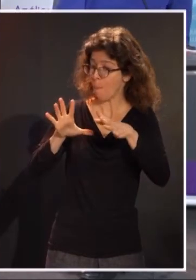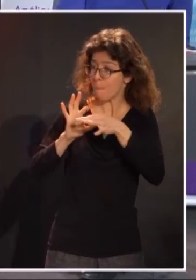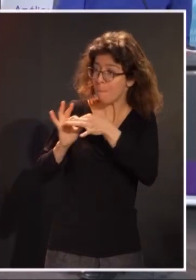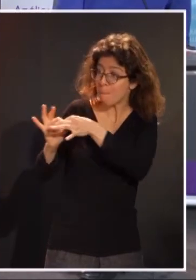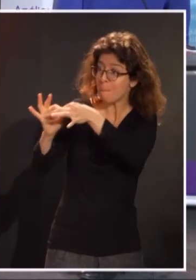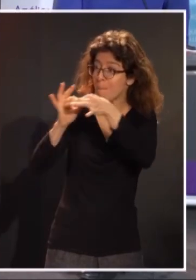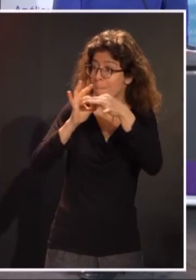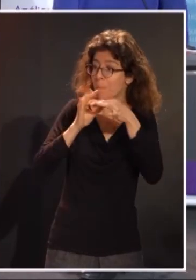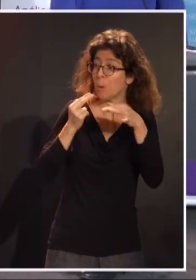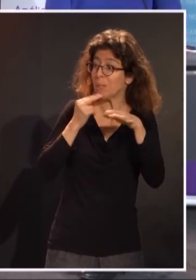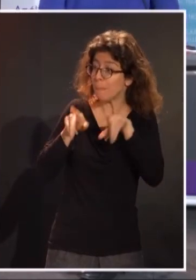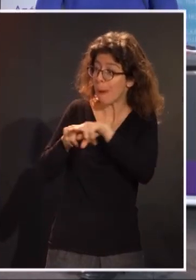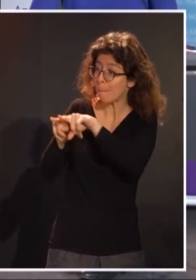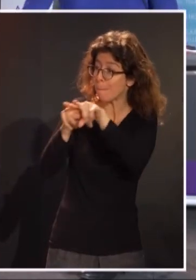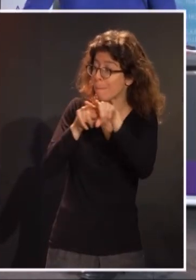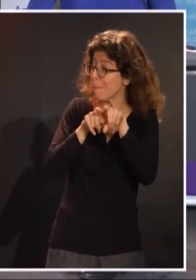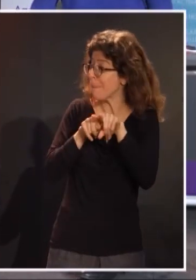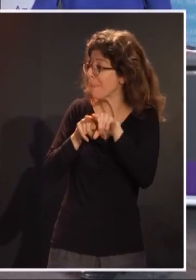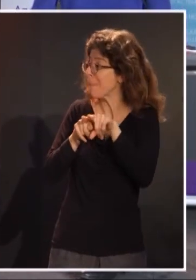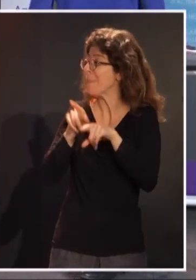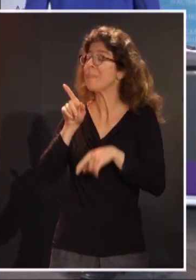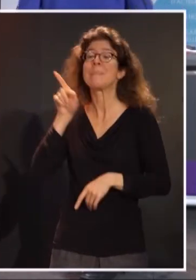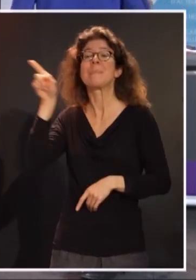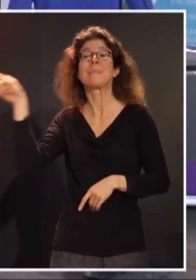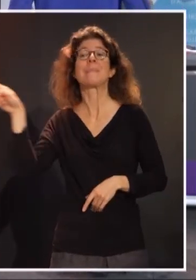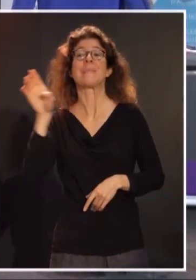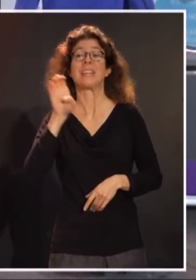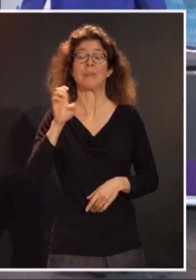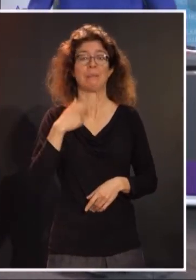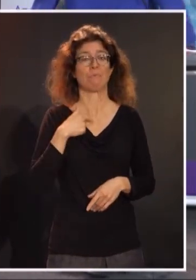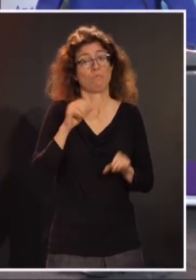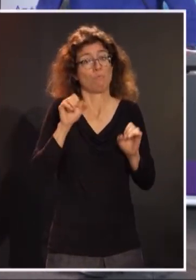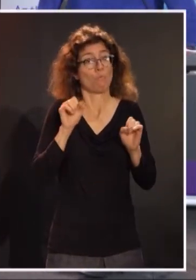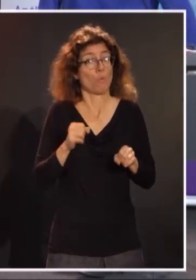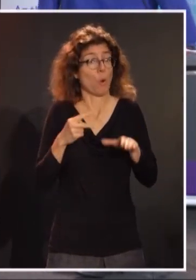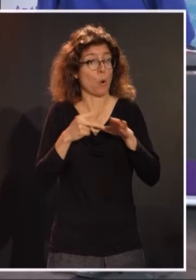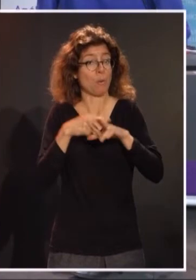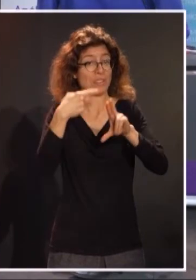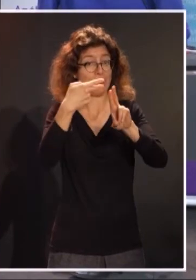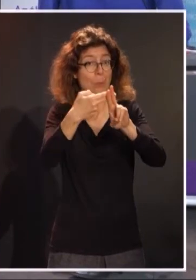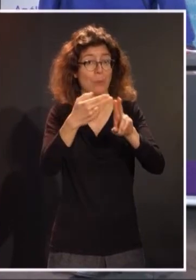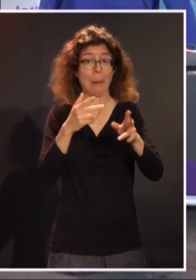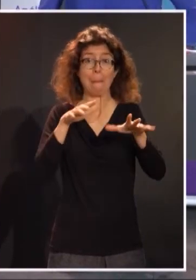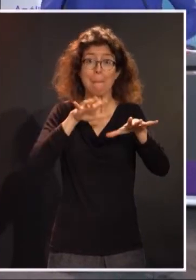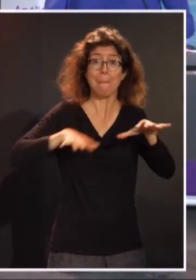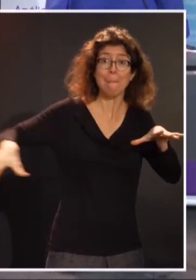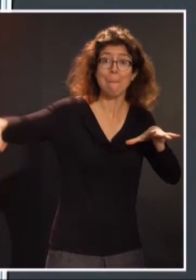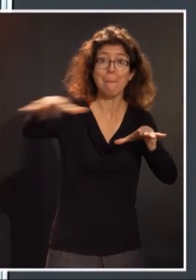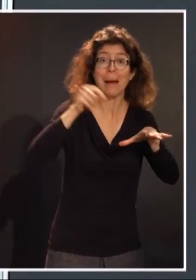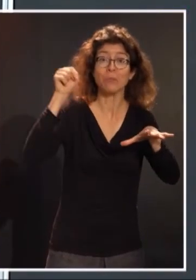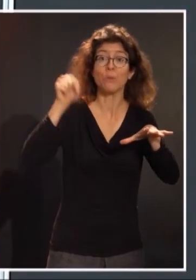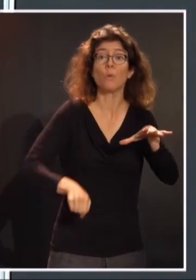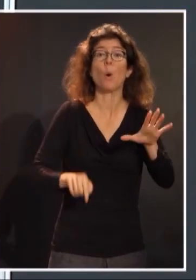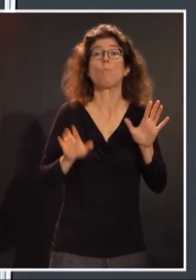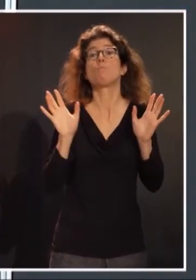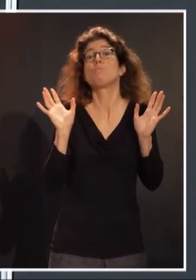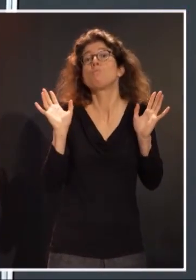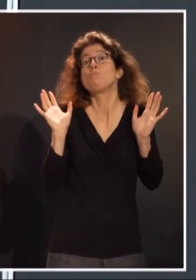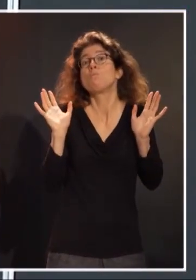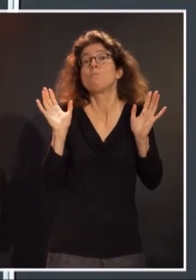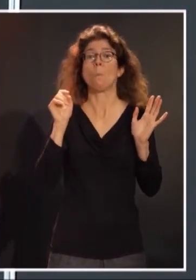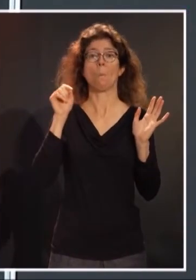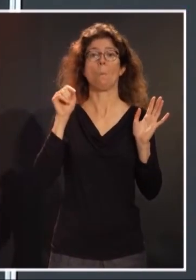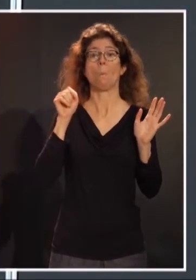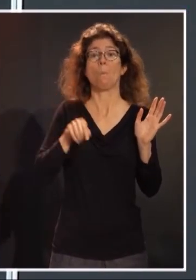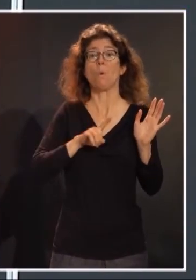Je veux bien commencer à répondre. Alors, dans tous les environnements, ce ne sera pas forcément une nécessité. Hein. C'est, une fois, je vais me répéter,